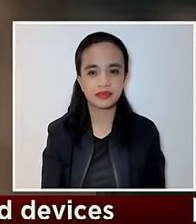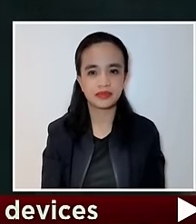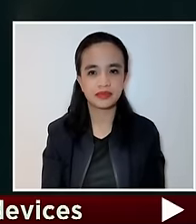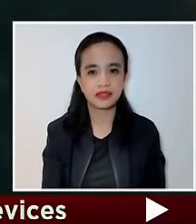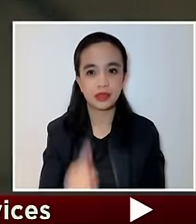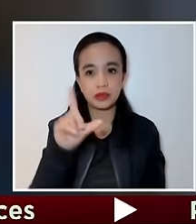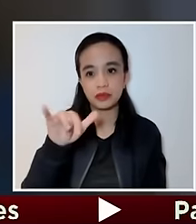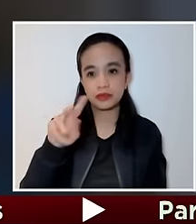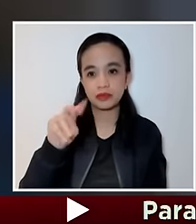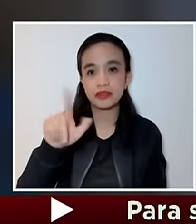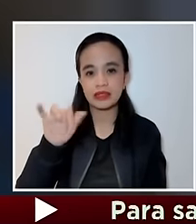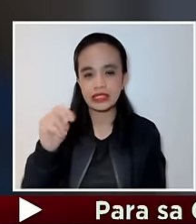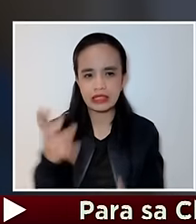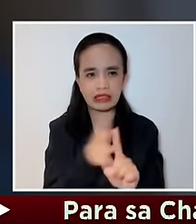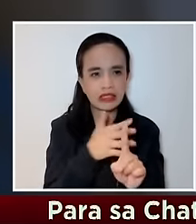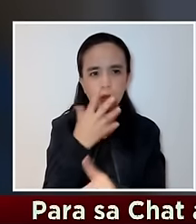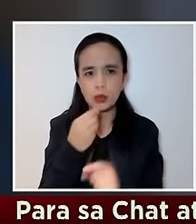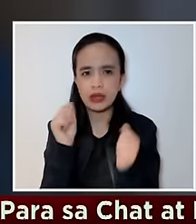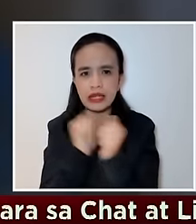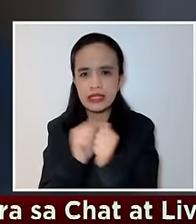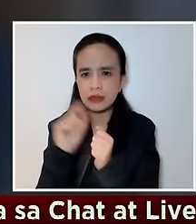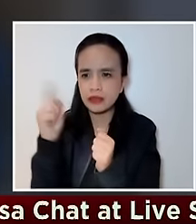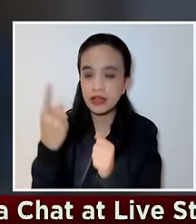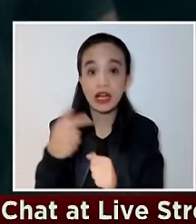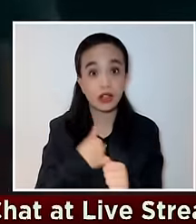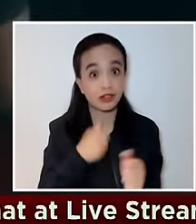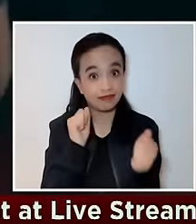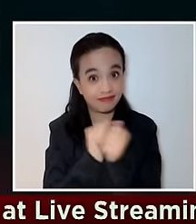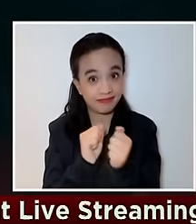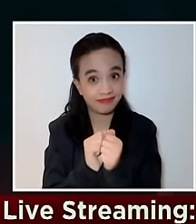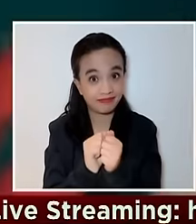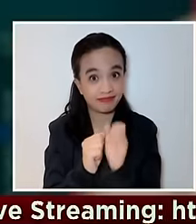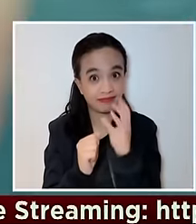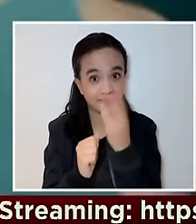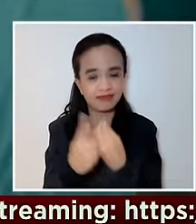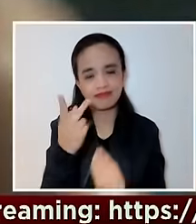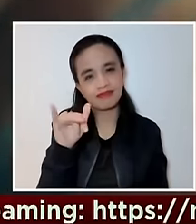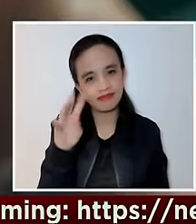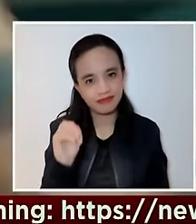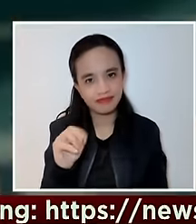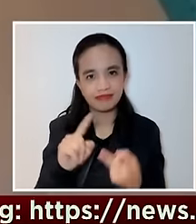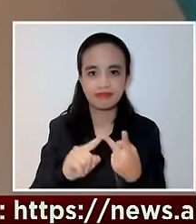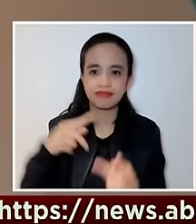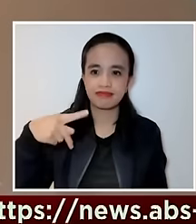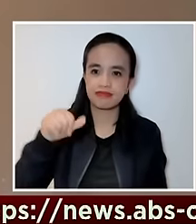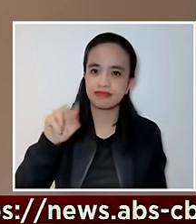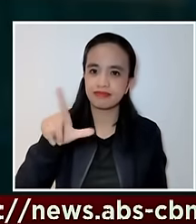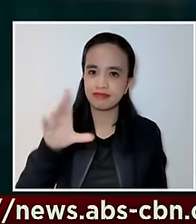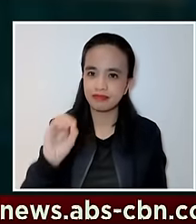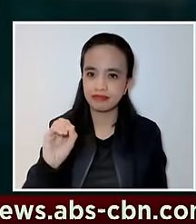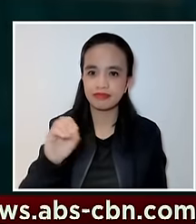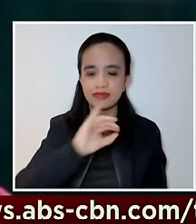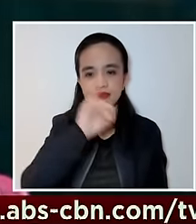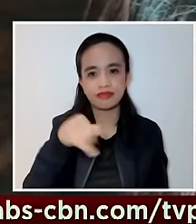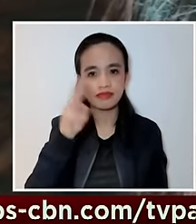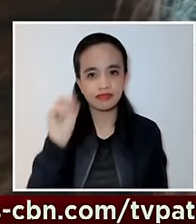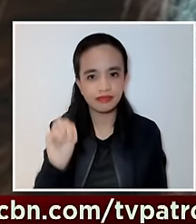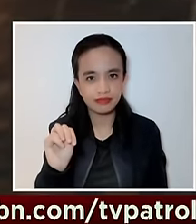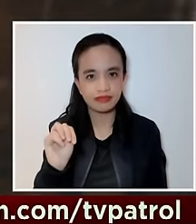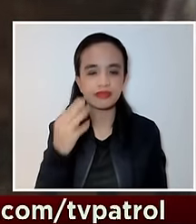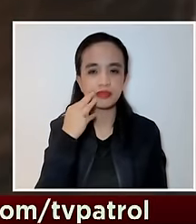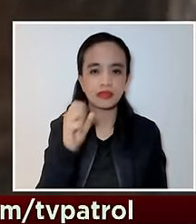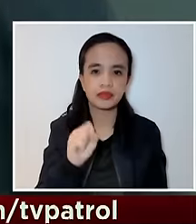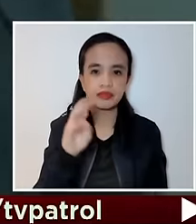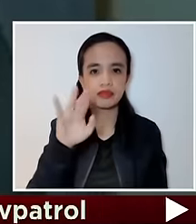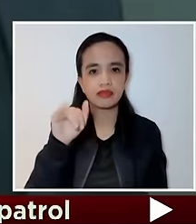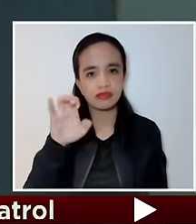Panlilinlang. Sino kasama mo muna? Yes, kasama ko rin po dito sina Kim Chu, Paolo Avellino, JM De Guzman, Miss Maricel